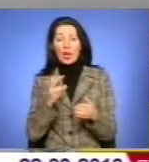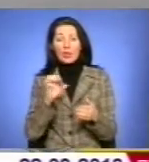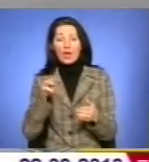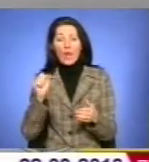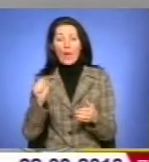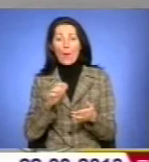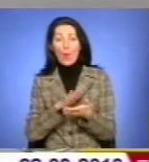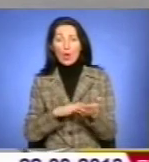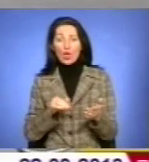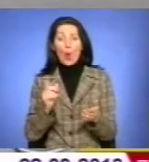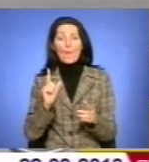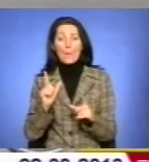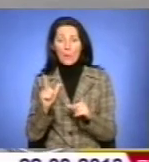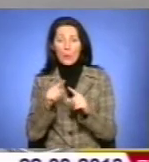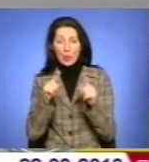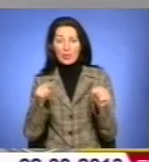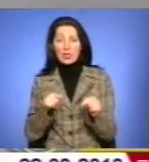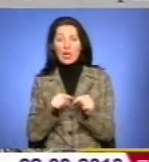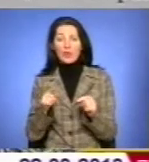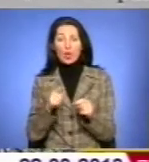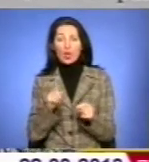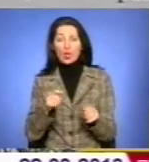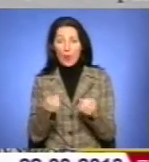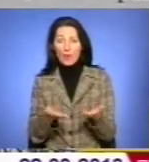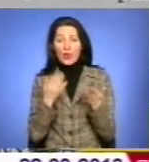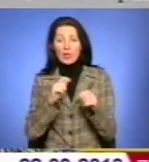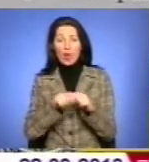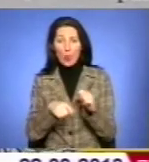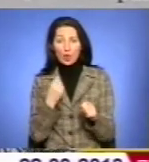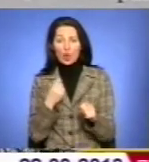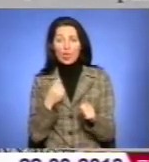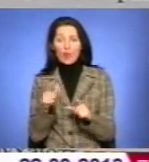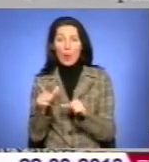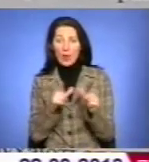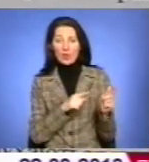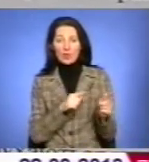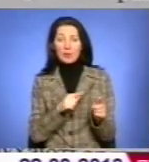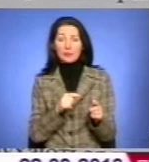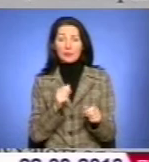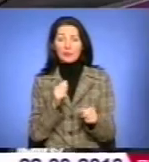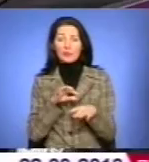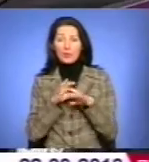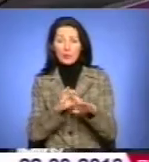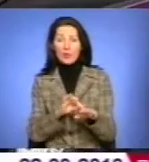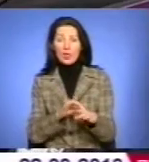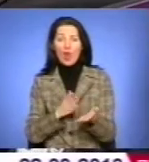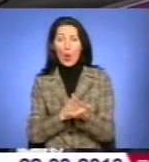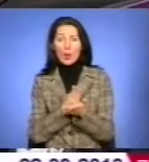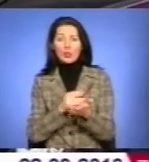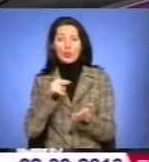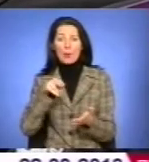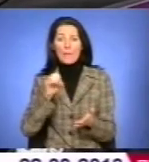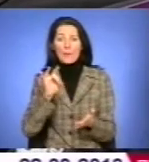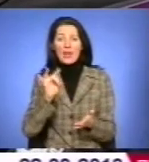Щоб виявити порушників правил громадських перевезень, співробітники УДАІ провели операцію «Перевізник». Виявлено